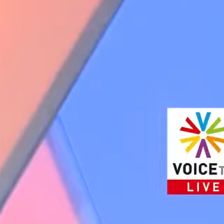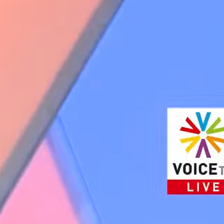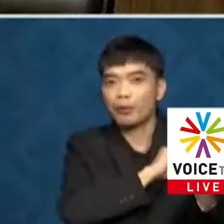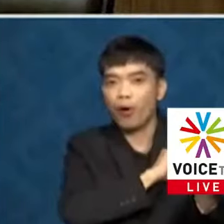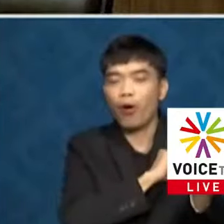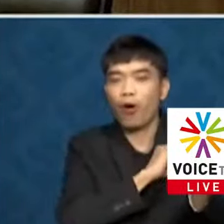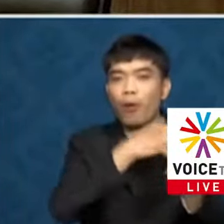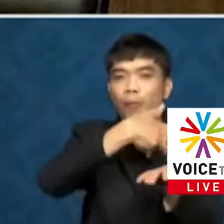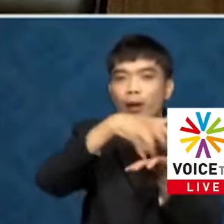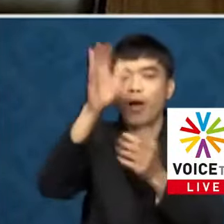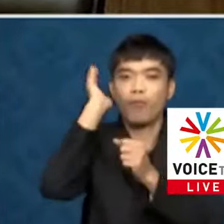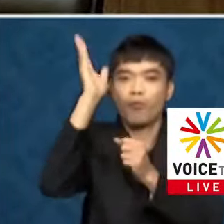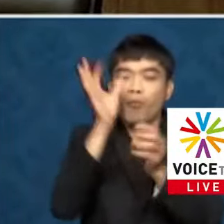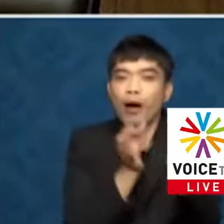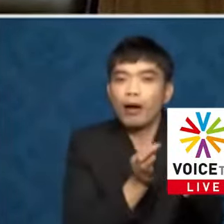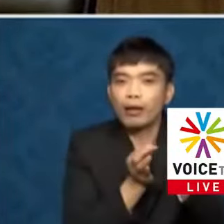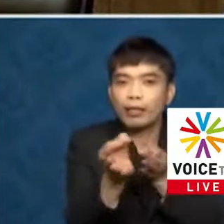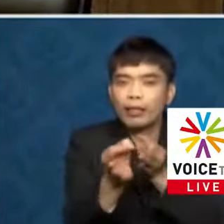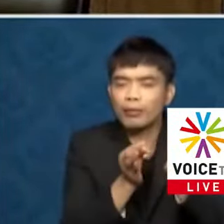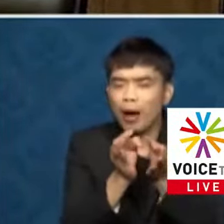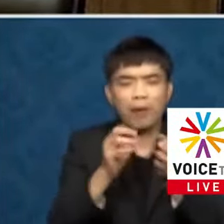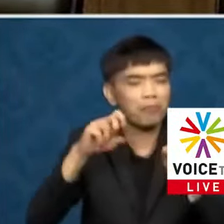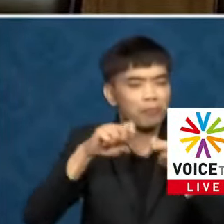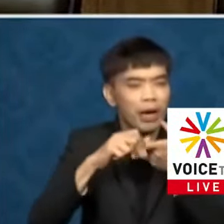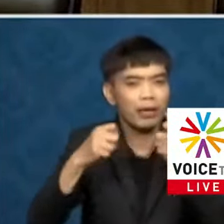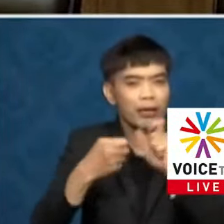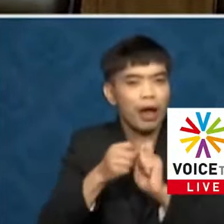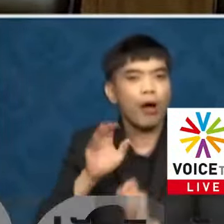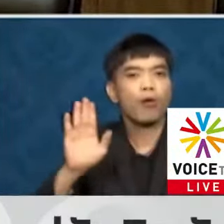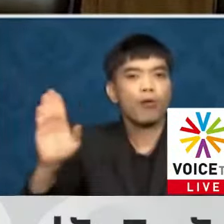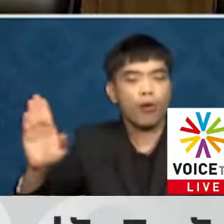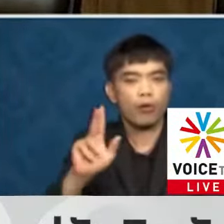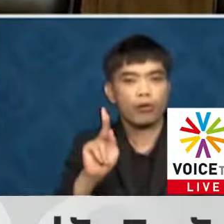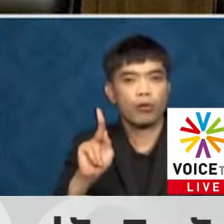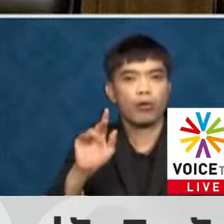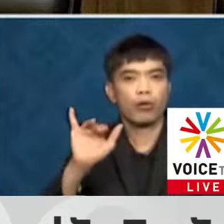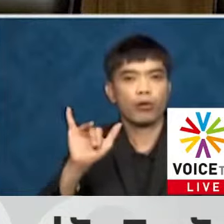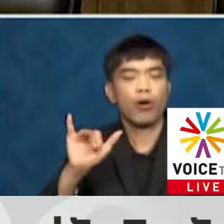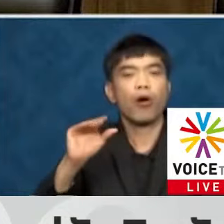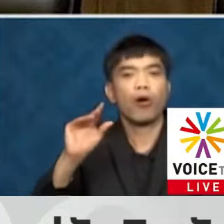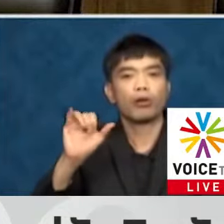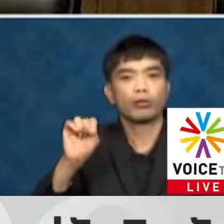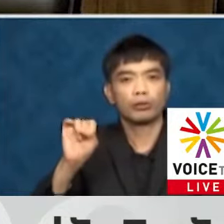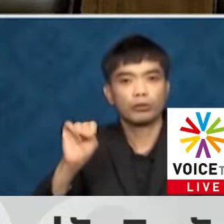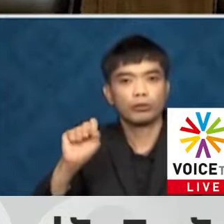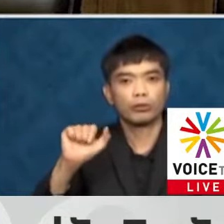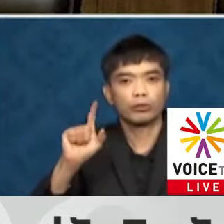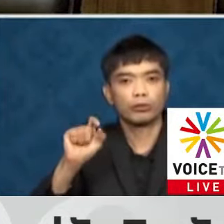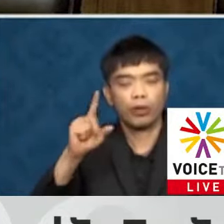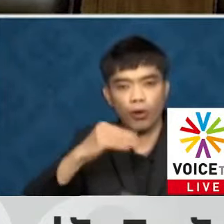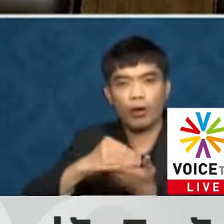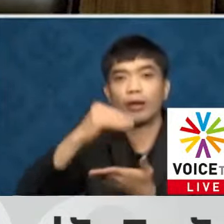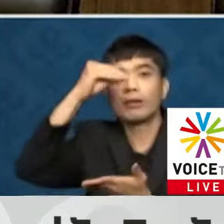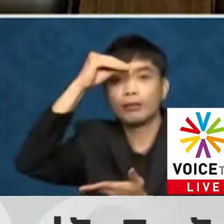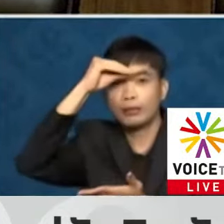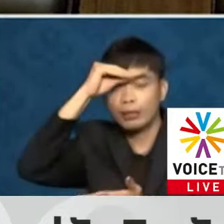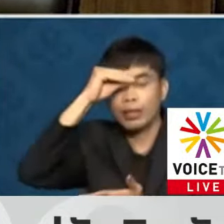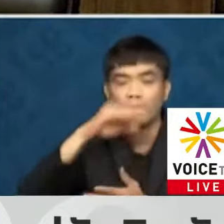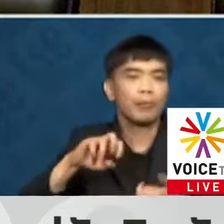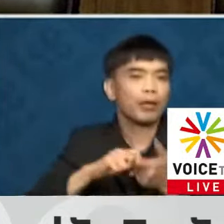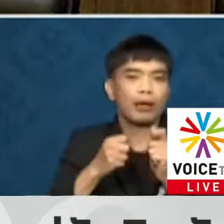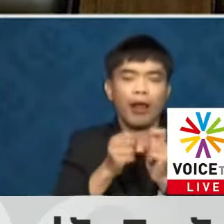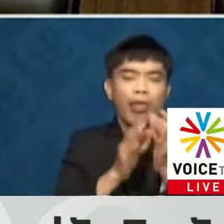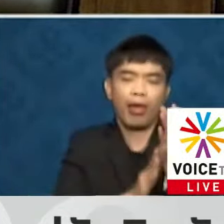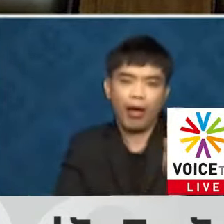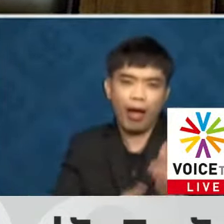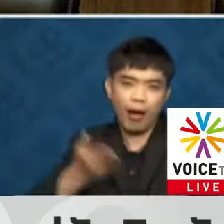คลังได้ให้รัฐมนตรีช่วยคลังคุณจุลพันธ์อมรวิวัฒน์มาชี้แจงแทนอาจารย์หญิงบอกว่าเรื่องของหนี้กยศ.เนี่